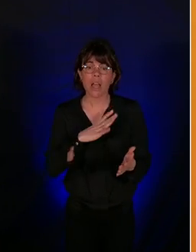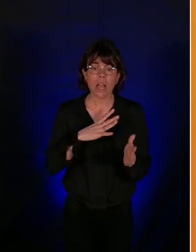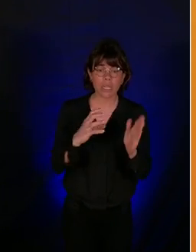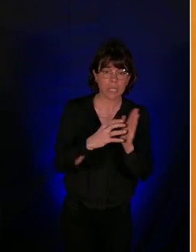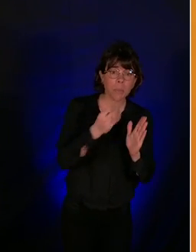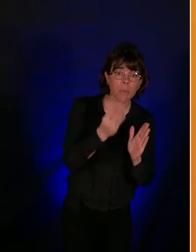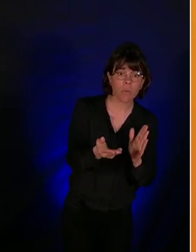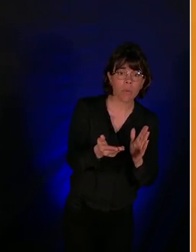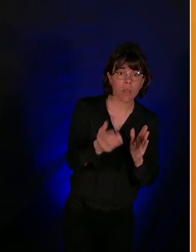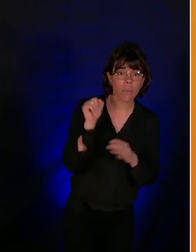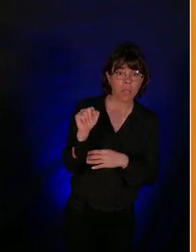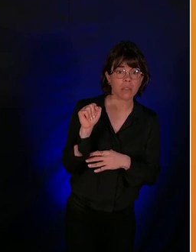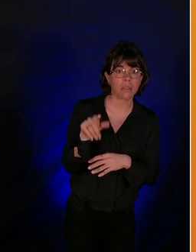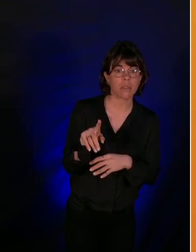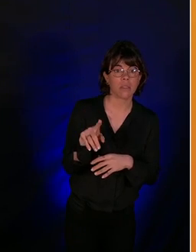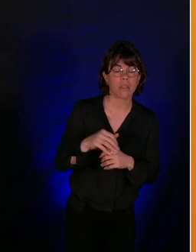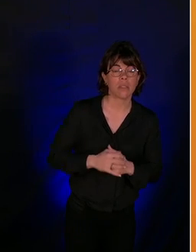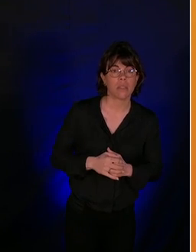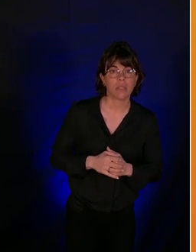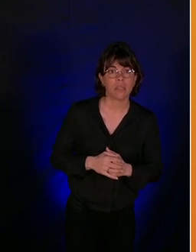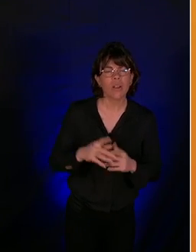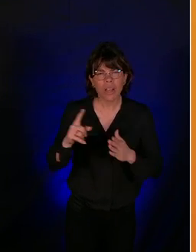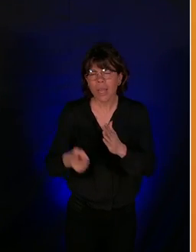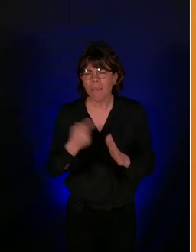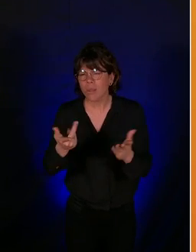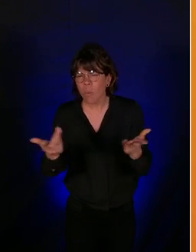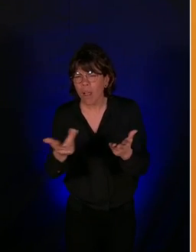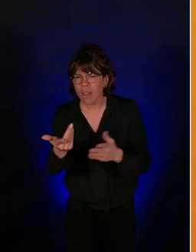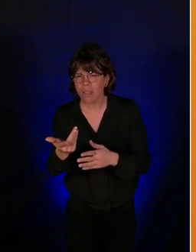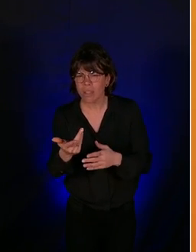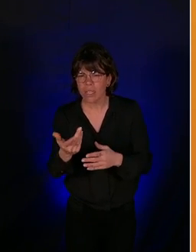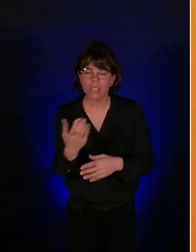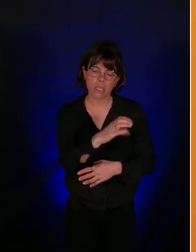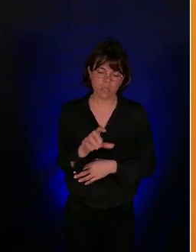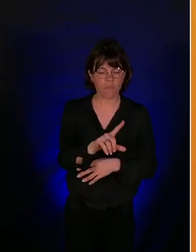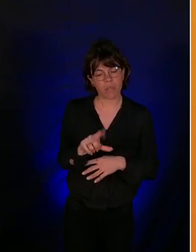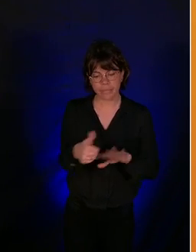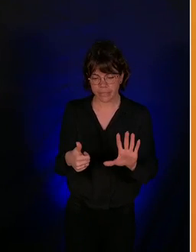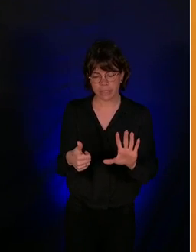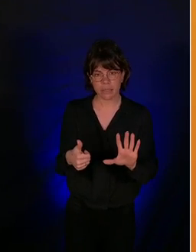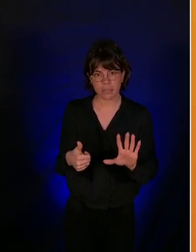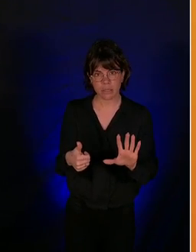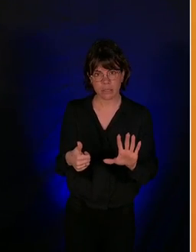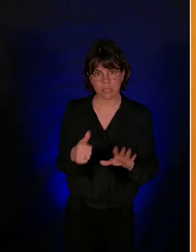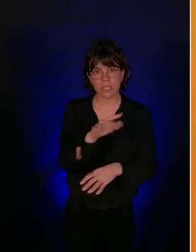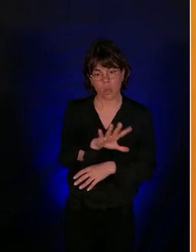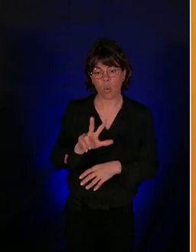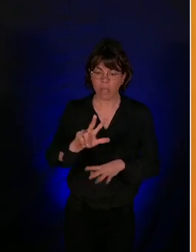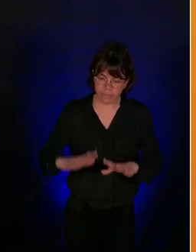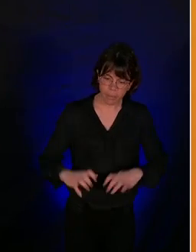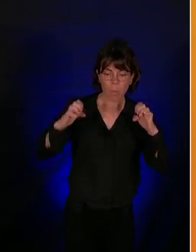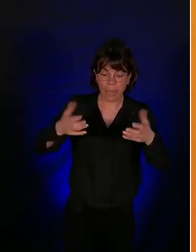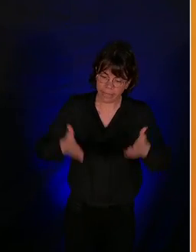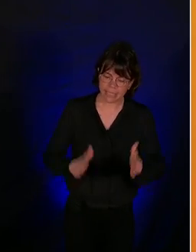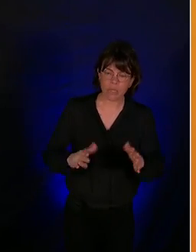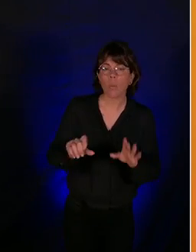c'est bon camarade B répète lequel là al c'est le 526 c'est le 53e con décide